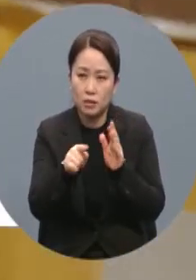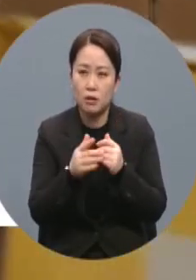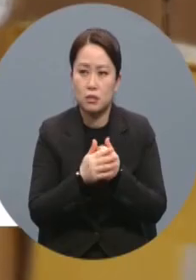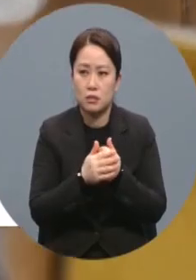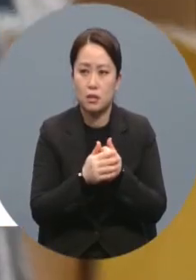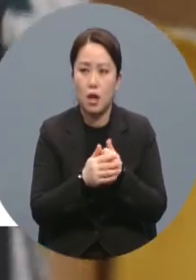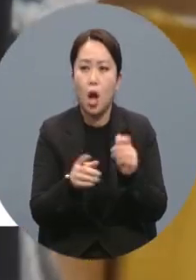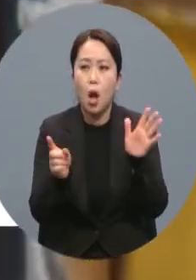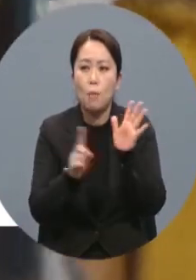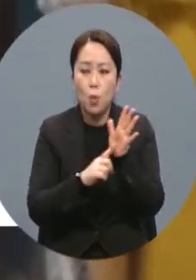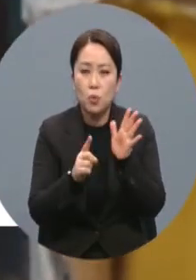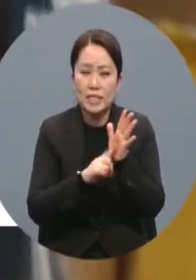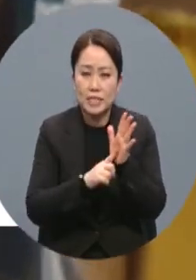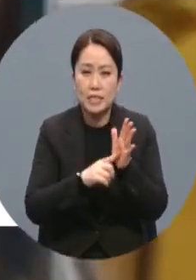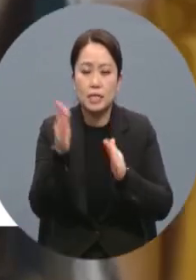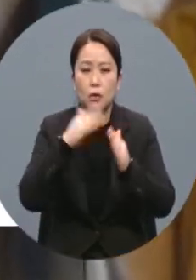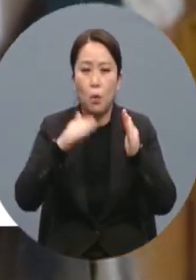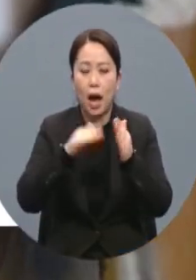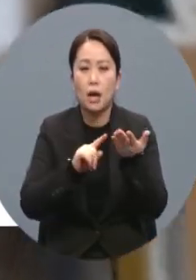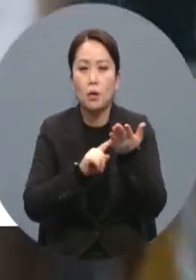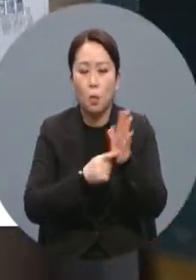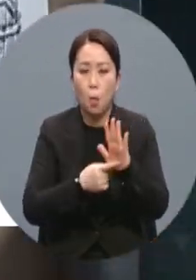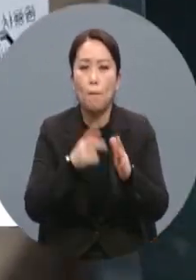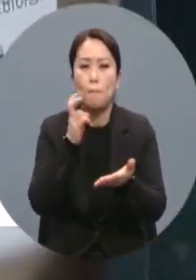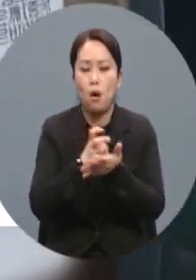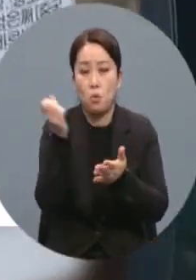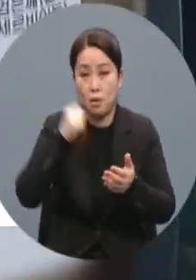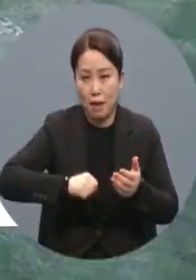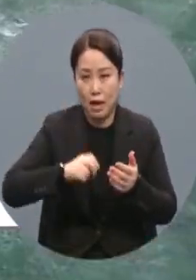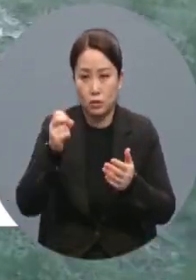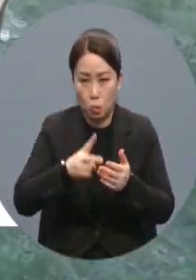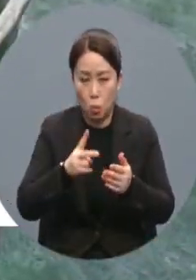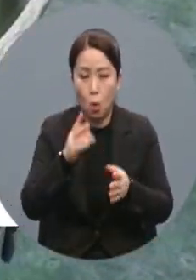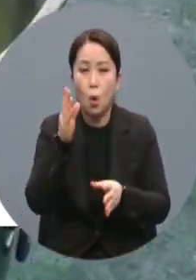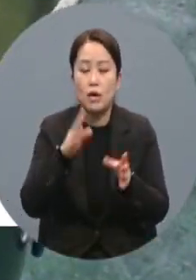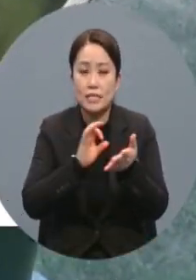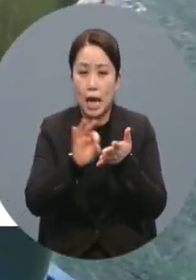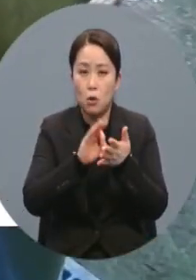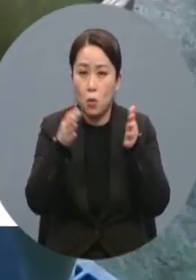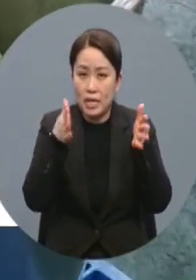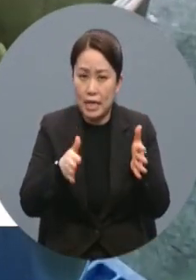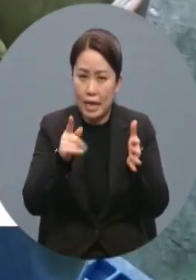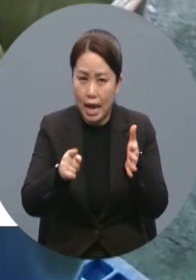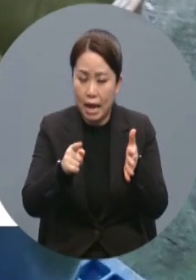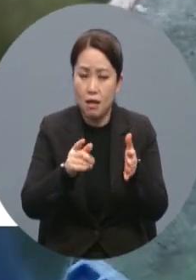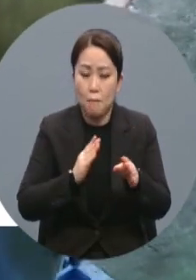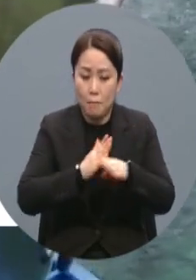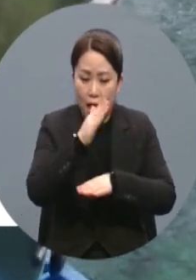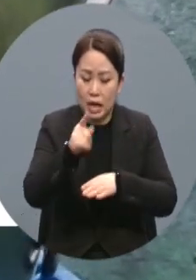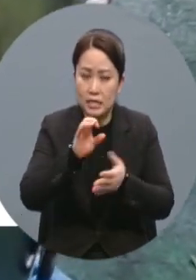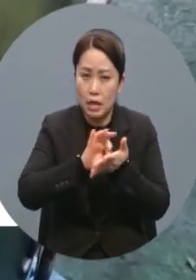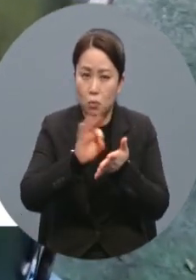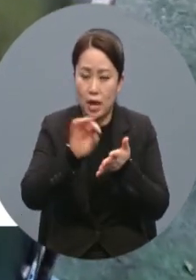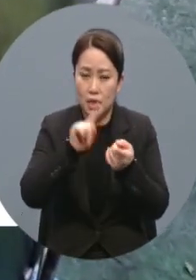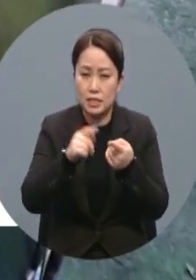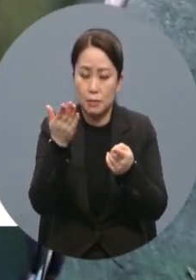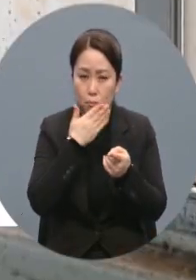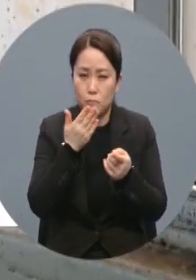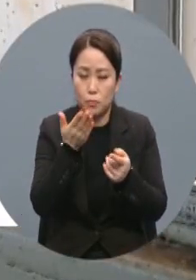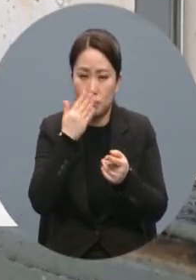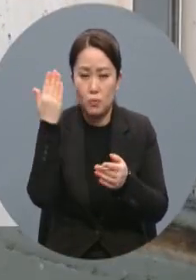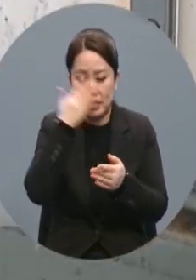법 입안이 되구요 요통 지대한 이 경과된 걸을 원료로 사용한 것은 예 식품 신법의 위반이